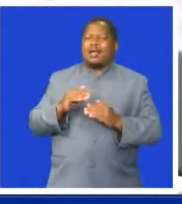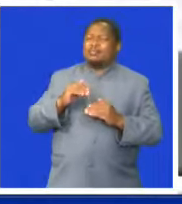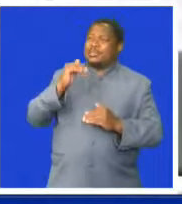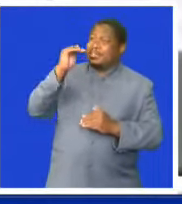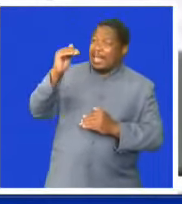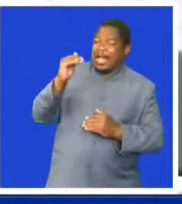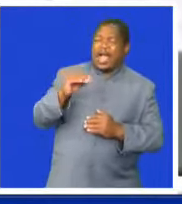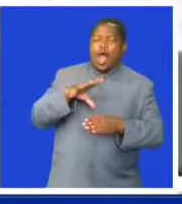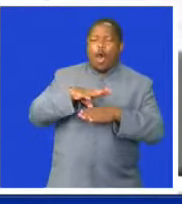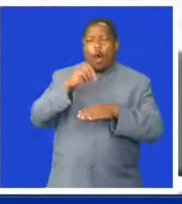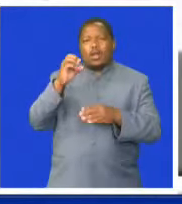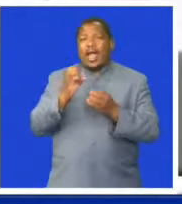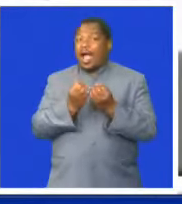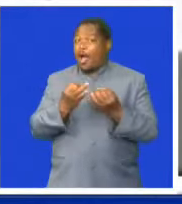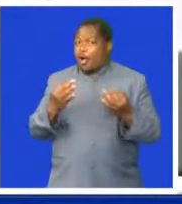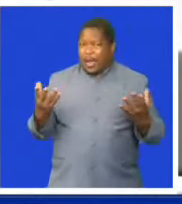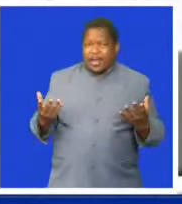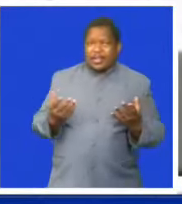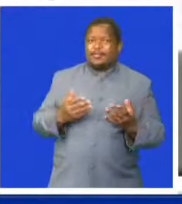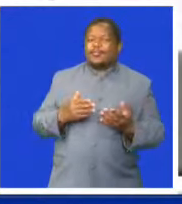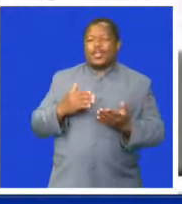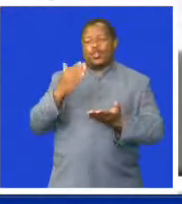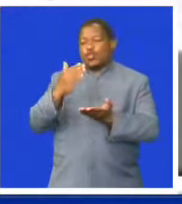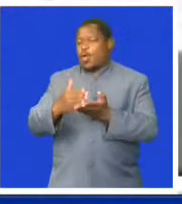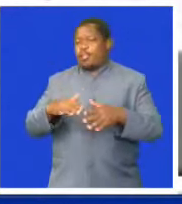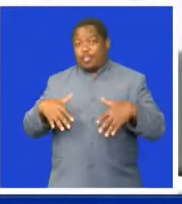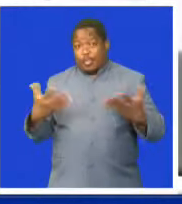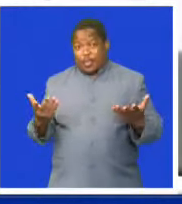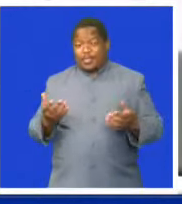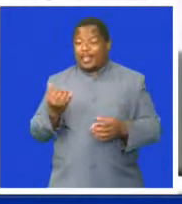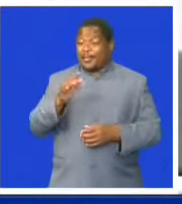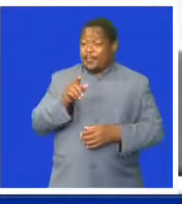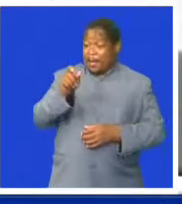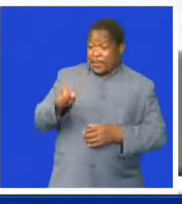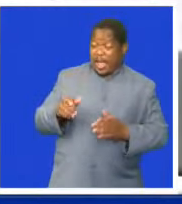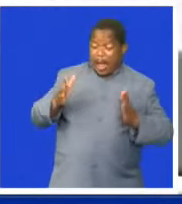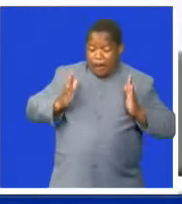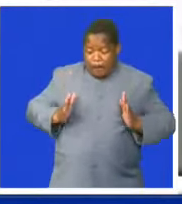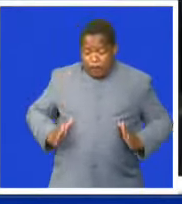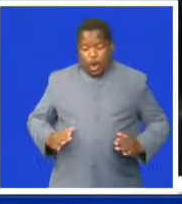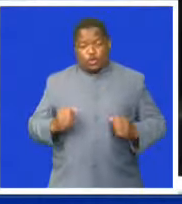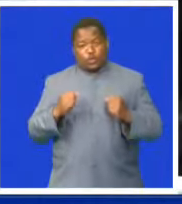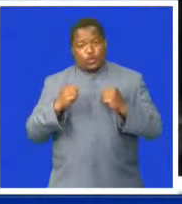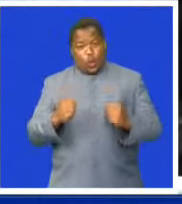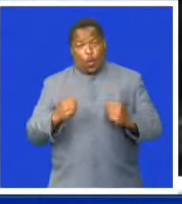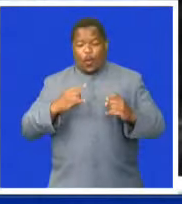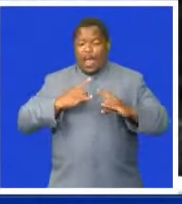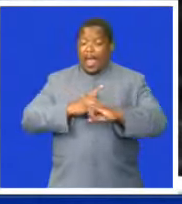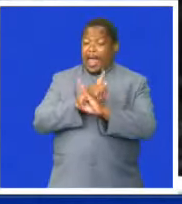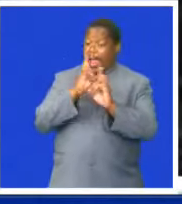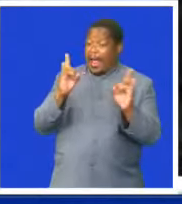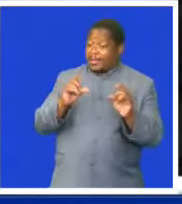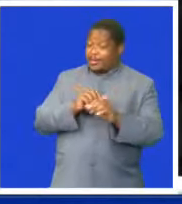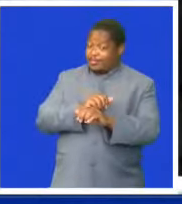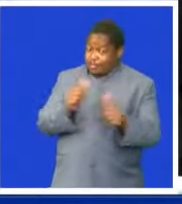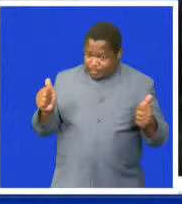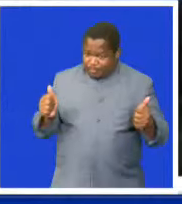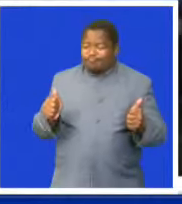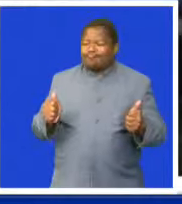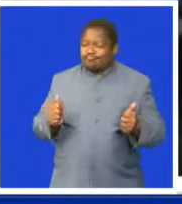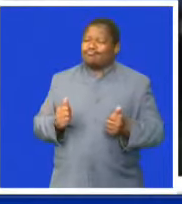umuntu utabali volontiya agcine kuphumnyaka but now useseqinile nje usese-healthy siya-encourage ukuthi